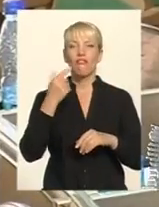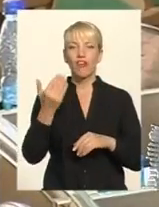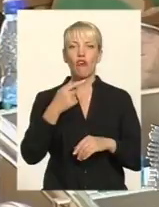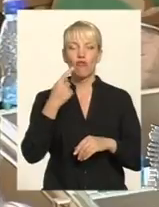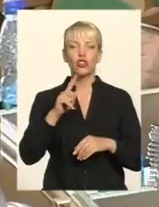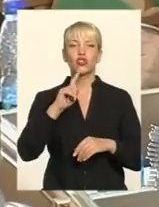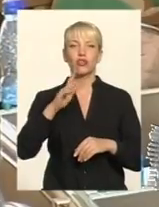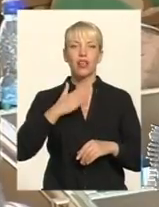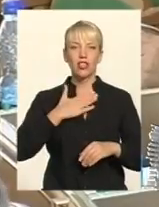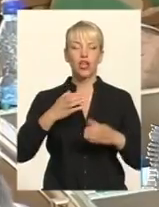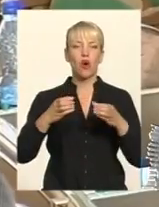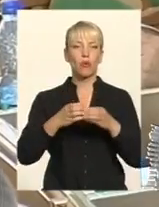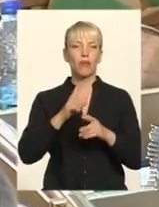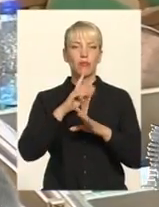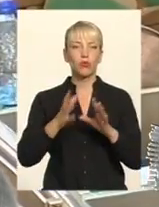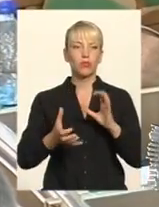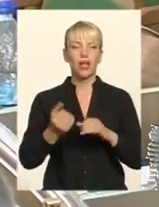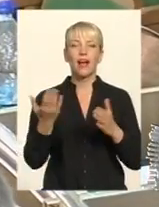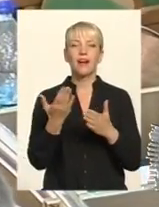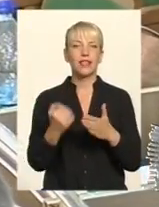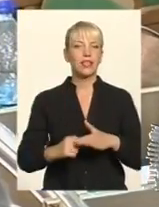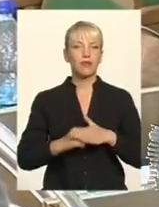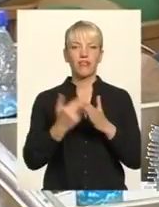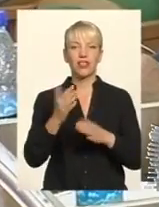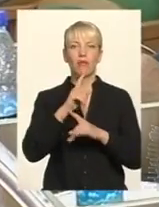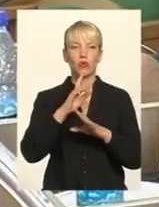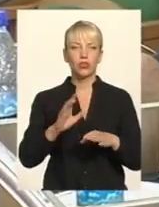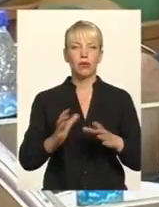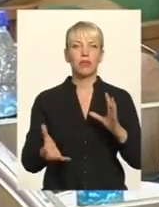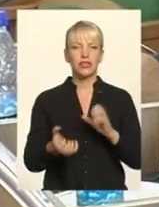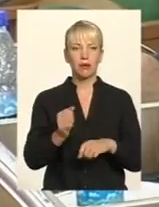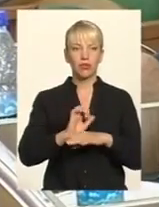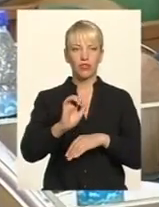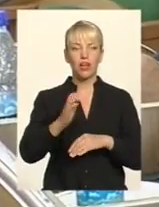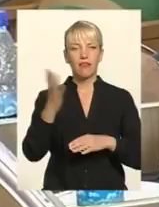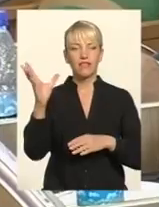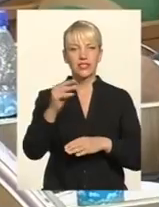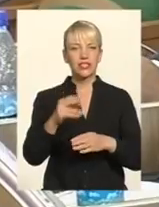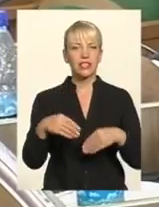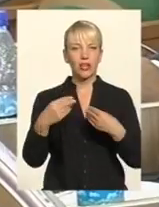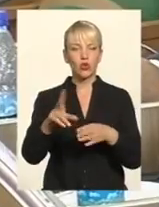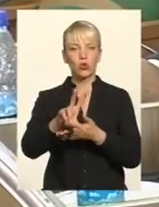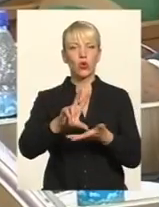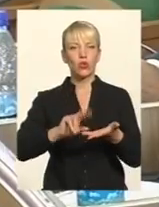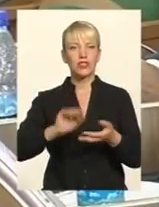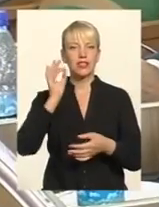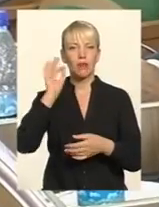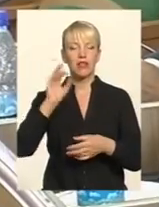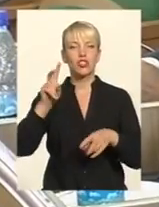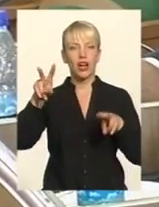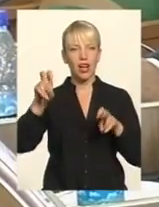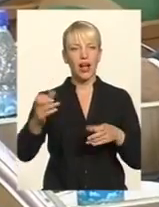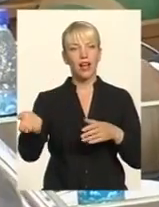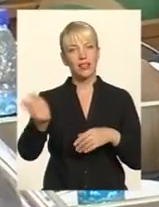якій такій підставі ви не будете підтримувати виробника? Всі ставлять досвід Німеччини просто як гасло. А давайте